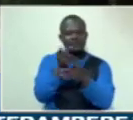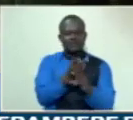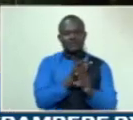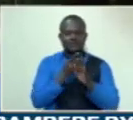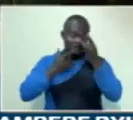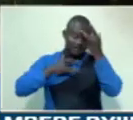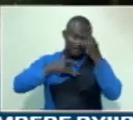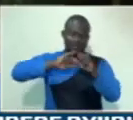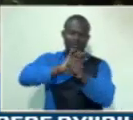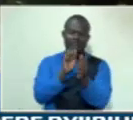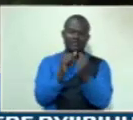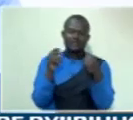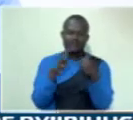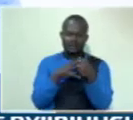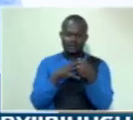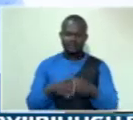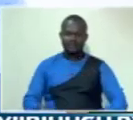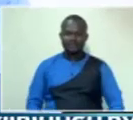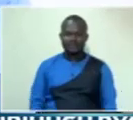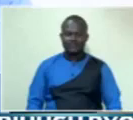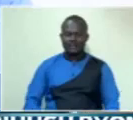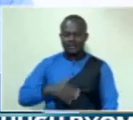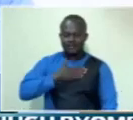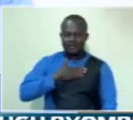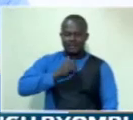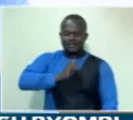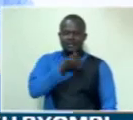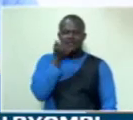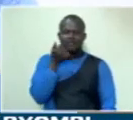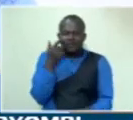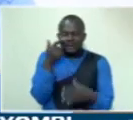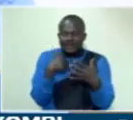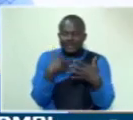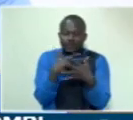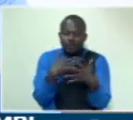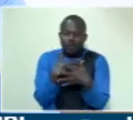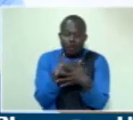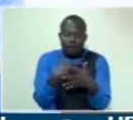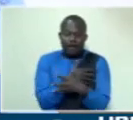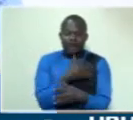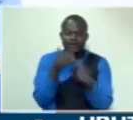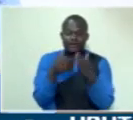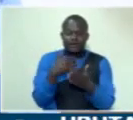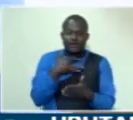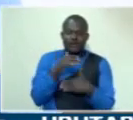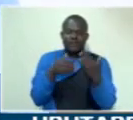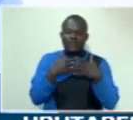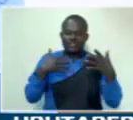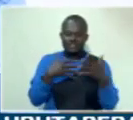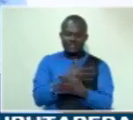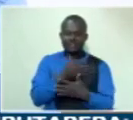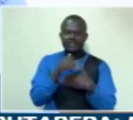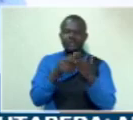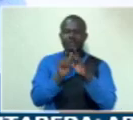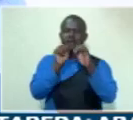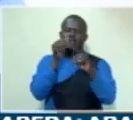ku barwayi ba COVID-19. Ku rwanjye ruhande numvaga mfite ubwoba nkumva ntinye rwose rimwe no kuba nataha